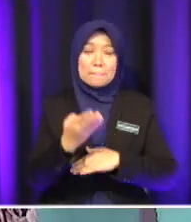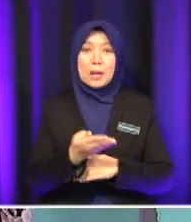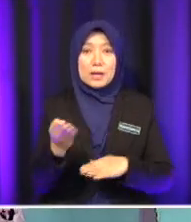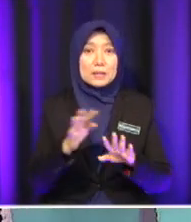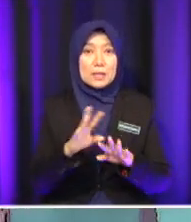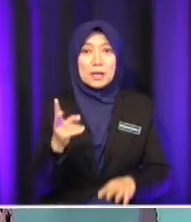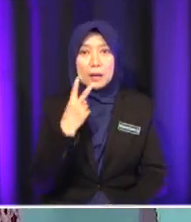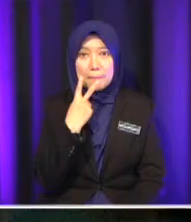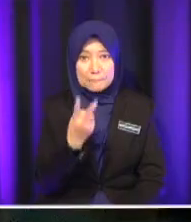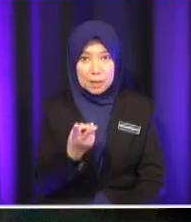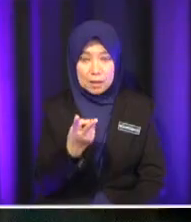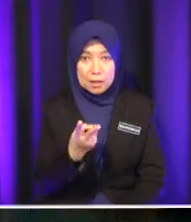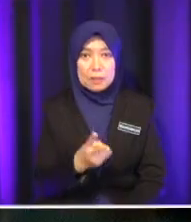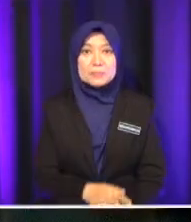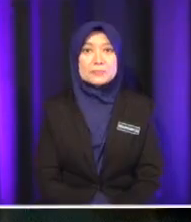nampak